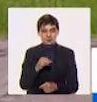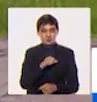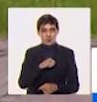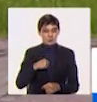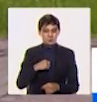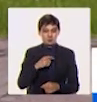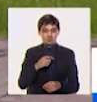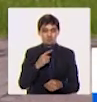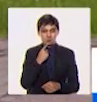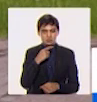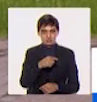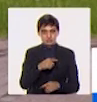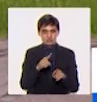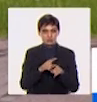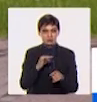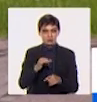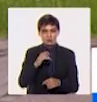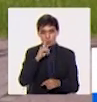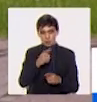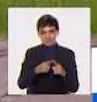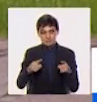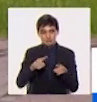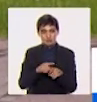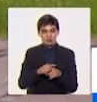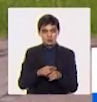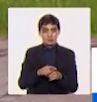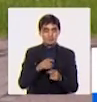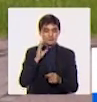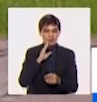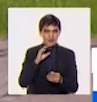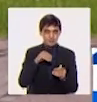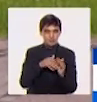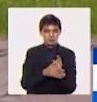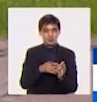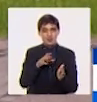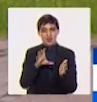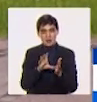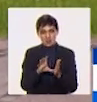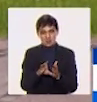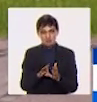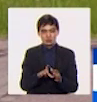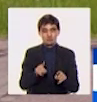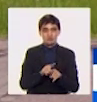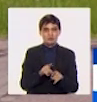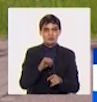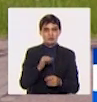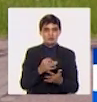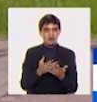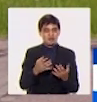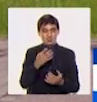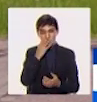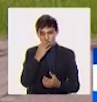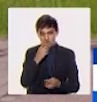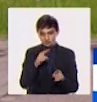сол. Өйткені сол жыл сайын соған анау сумен, электрмен,